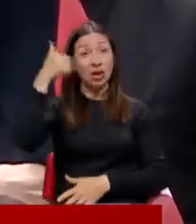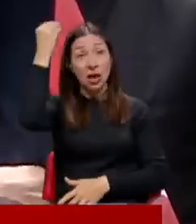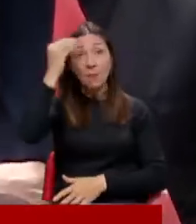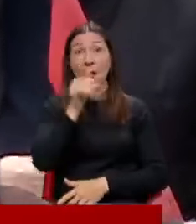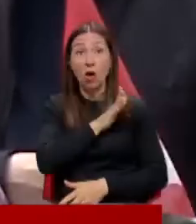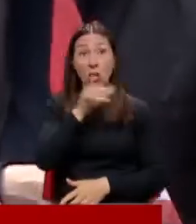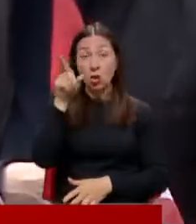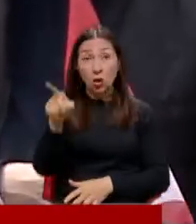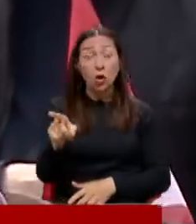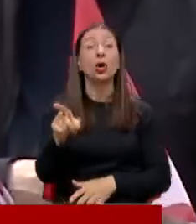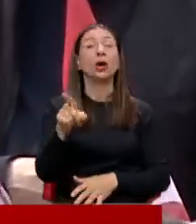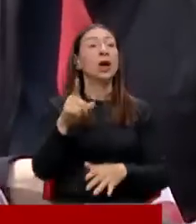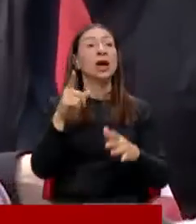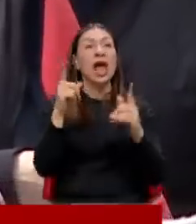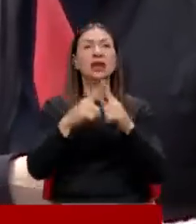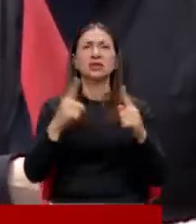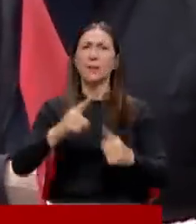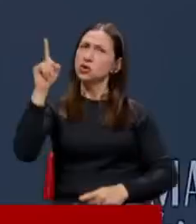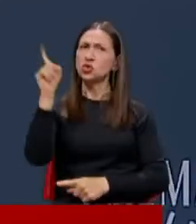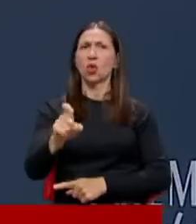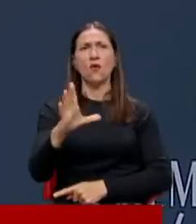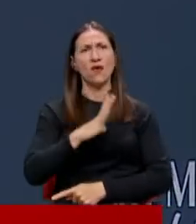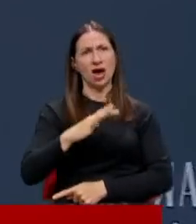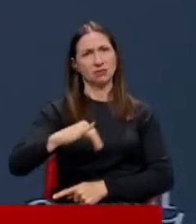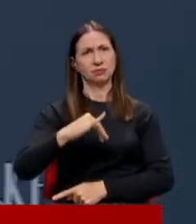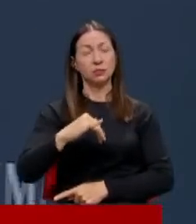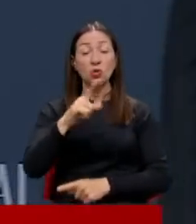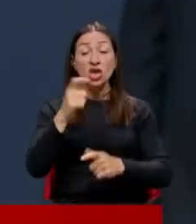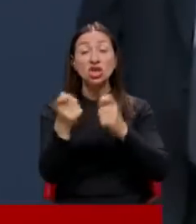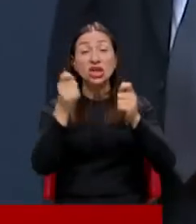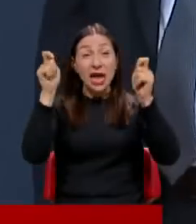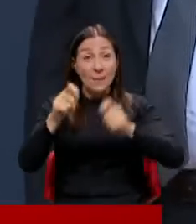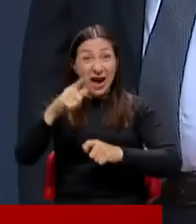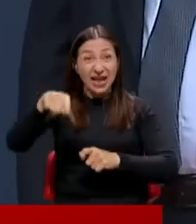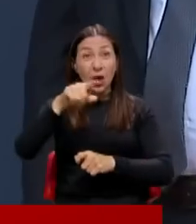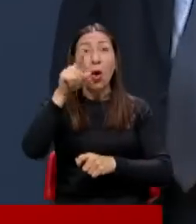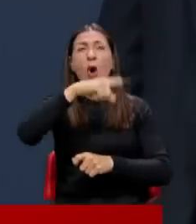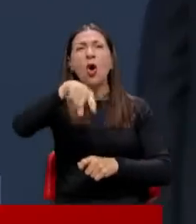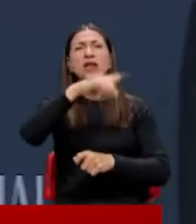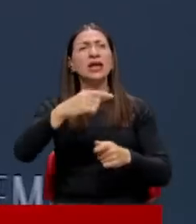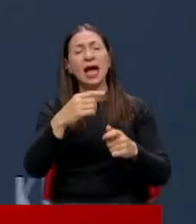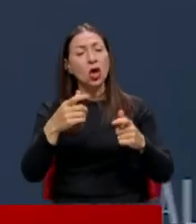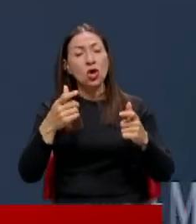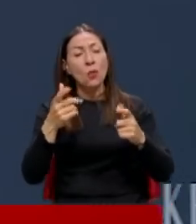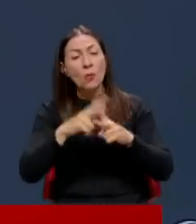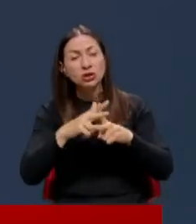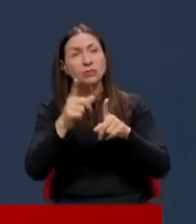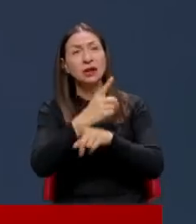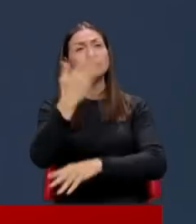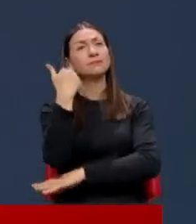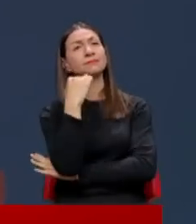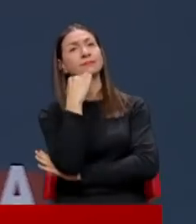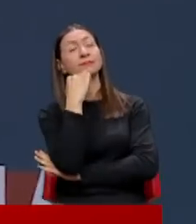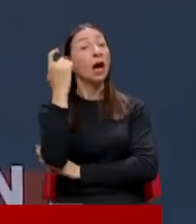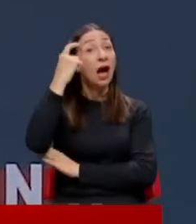Başkanı Ekrem İmamoğlu ise hesabı sorulacak dedi. Bu işi yaparken oradaki güvenlik güçlerini